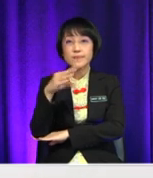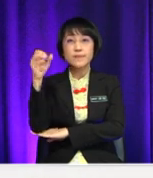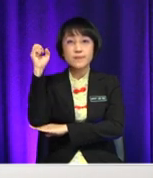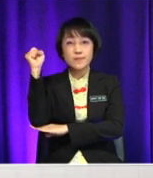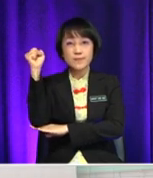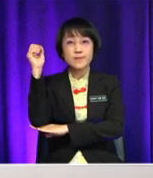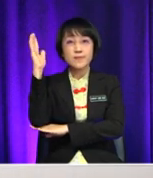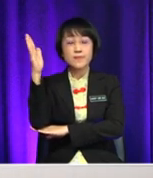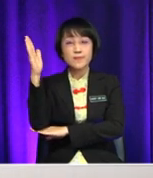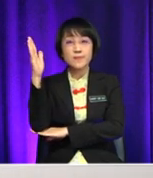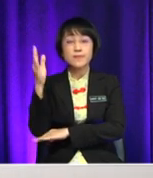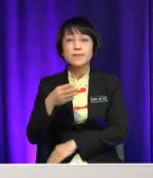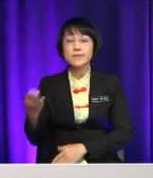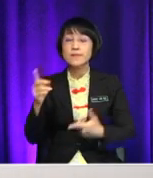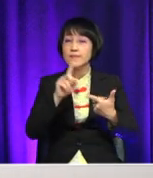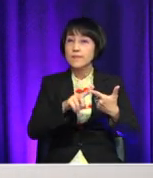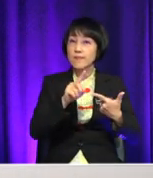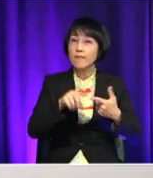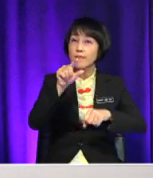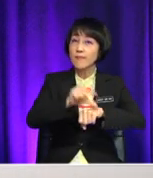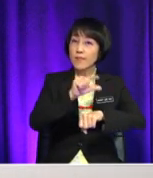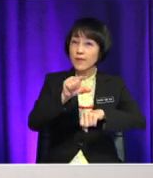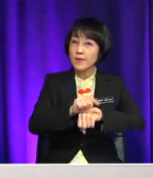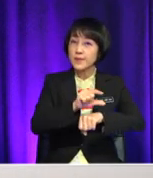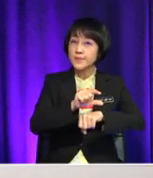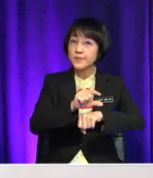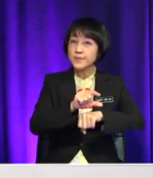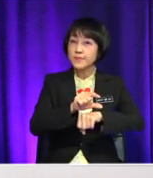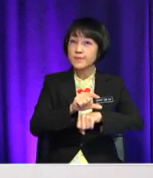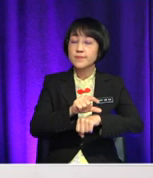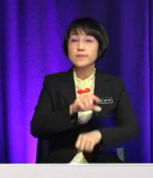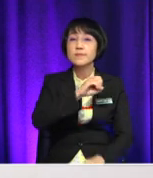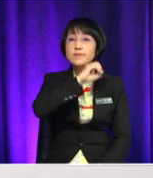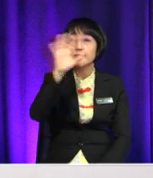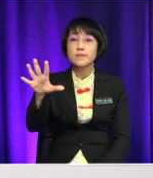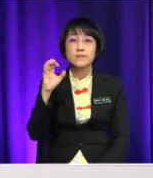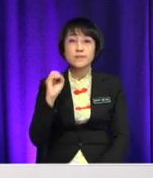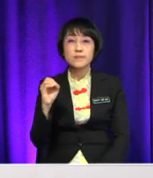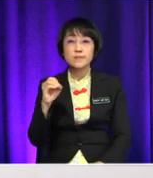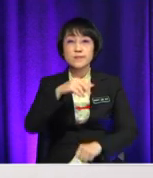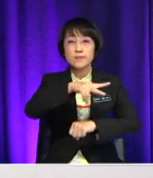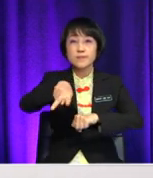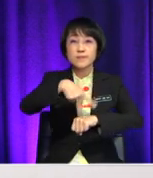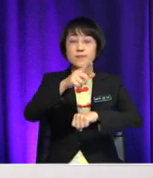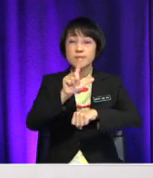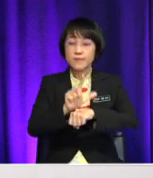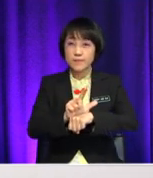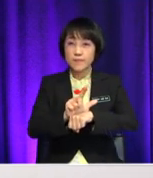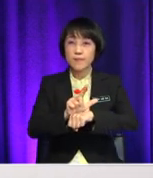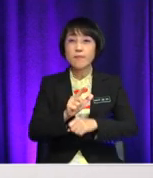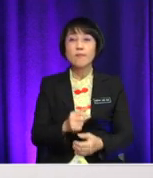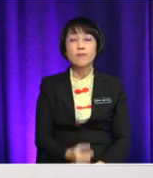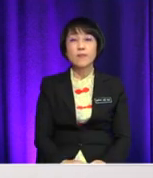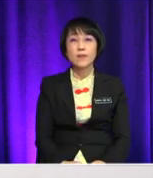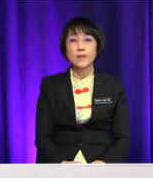bahan yang kedua belah kita gunakan untuk langkah ini adalah untuk activity berforum